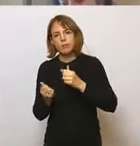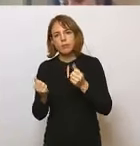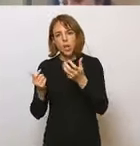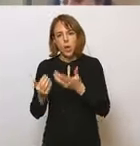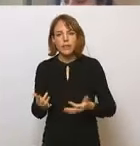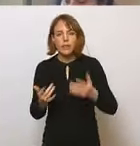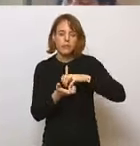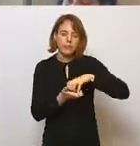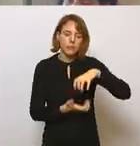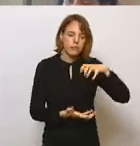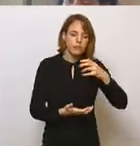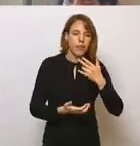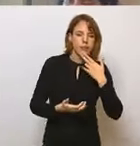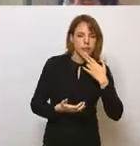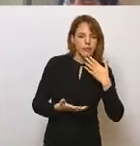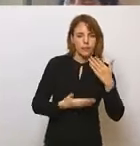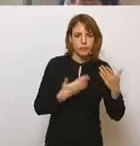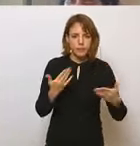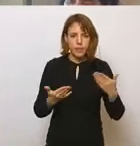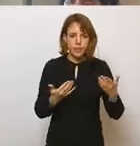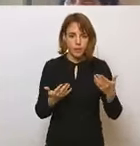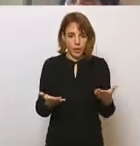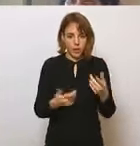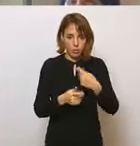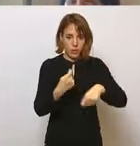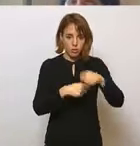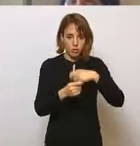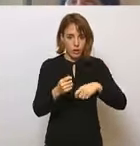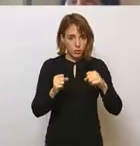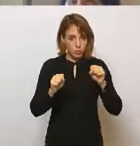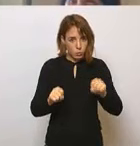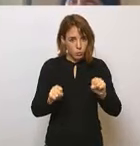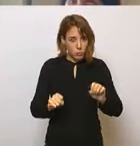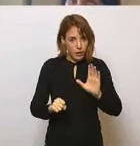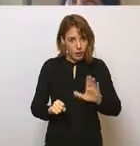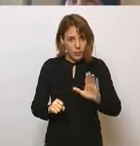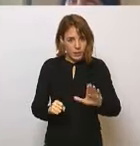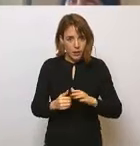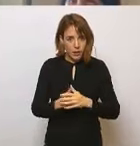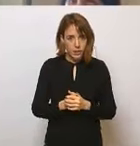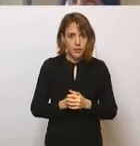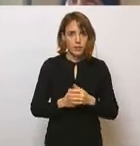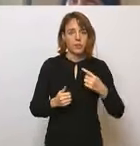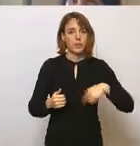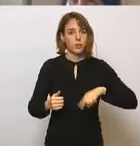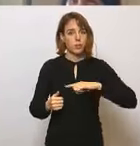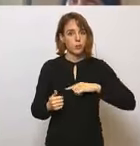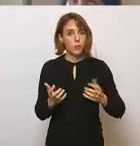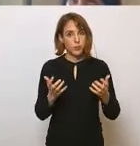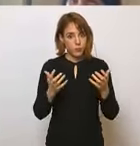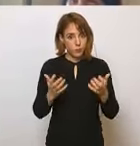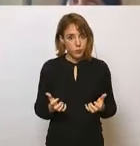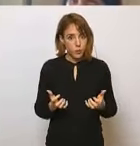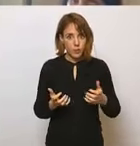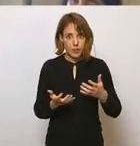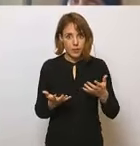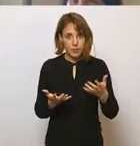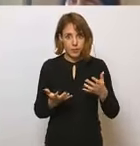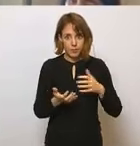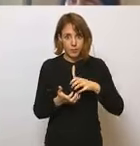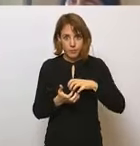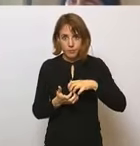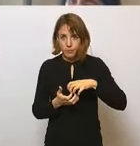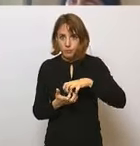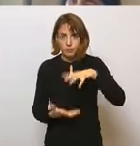voilà ce qu'est le pouvoir sur le marché. Et c'est ça notre objectif, d'avoir une grande quantité de pouvoir sur le marché, et